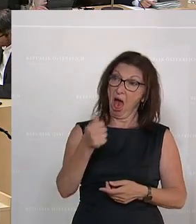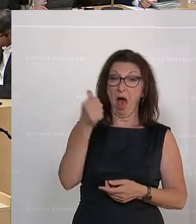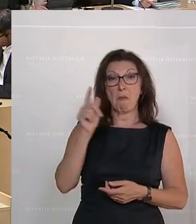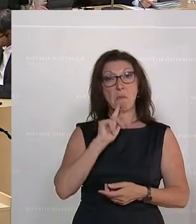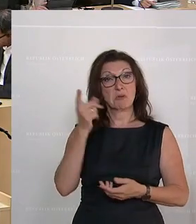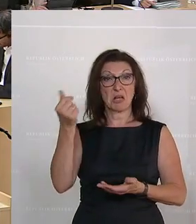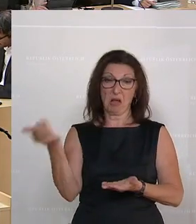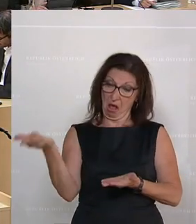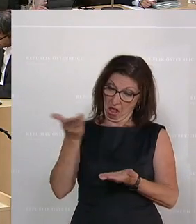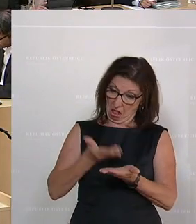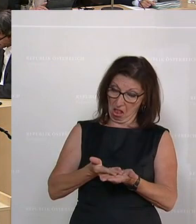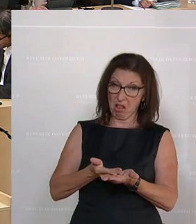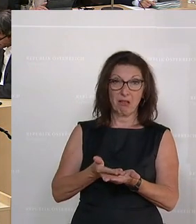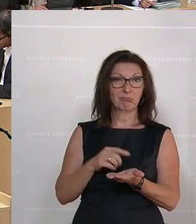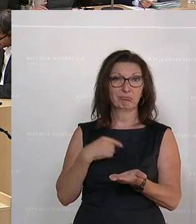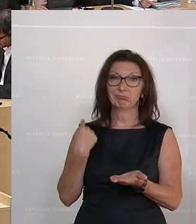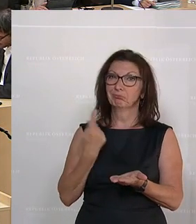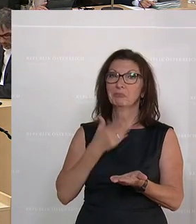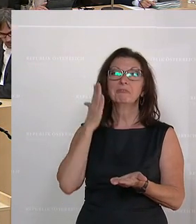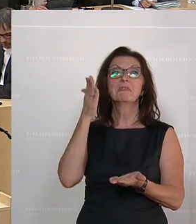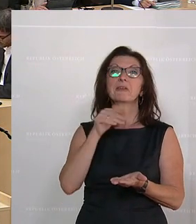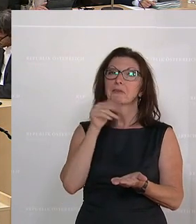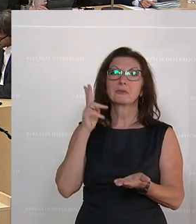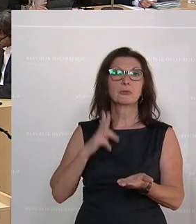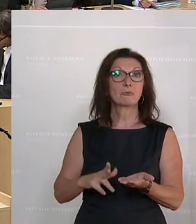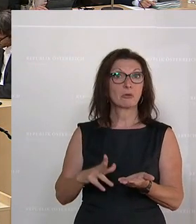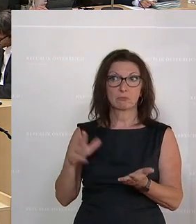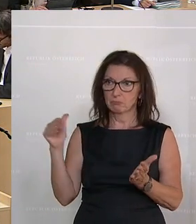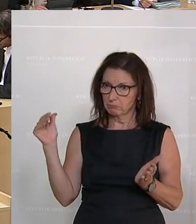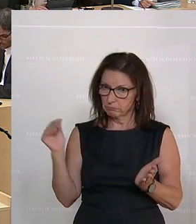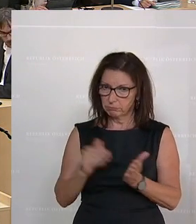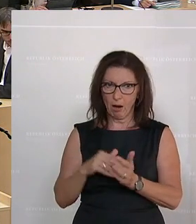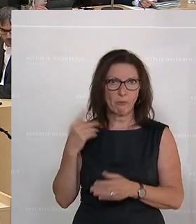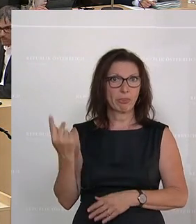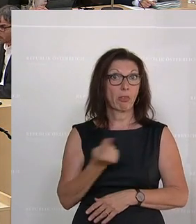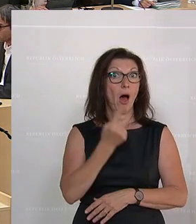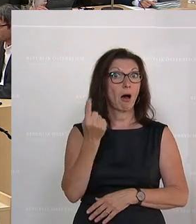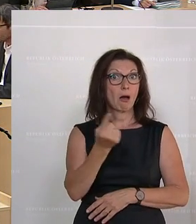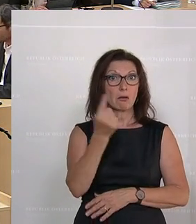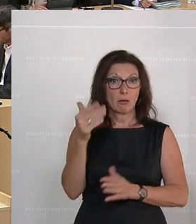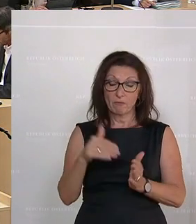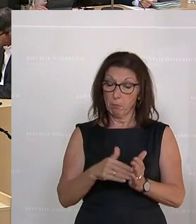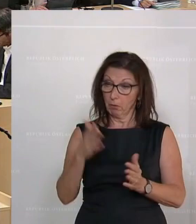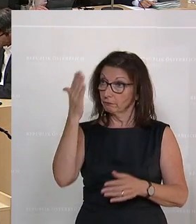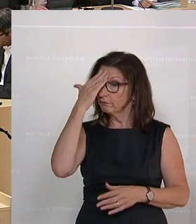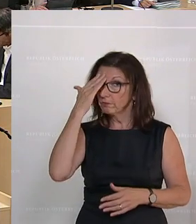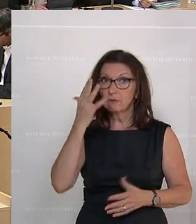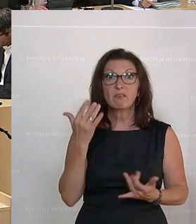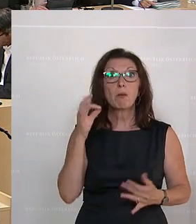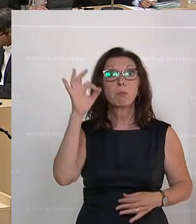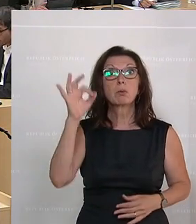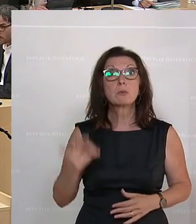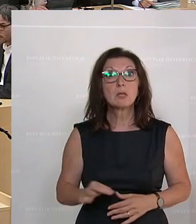lassen kolleginnen und kollegen wir brauchen nachhaltigkeit wir brauchen eine prozentsatz wir brauchen einen prozentsatz